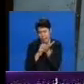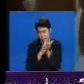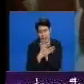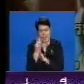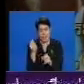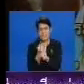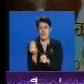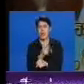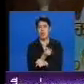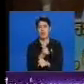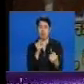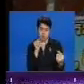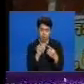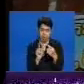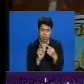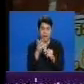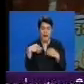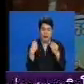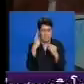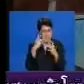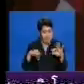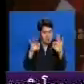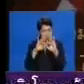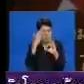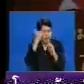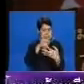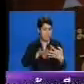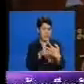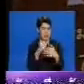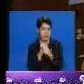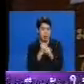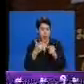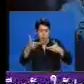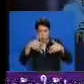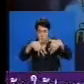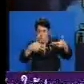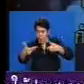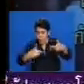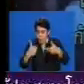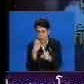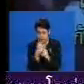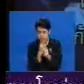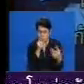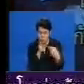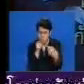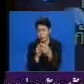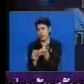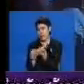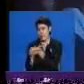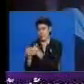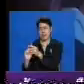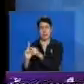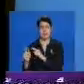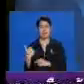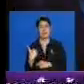วดเร็วโดยเฉพาะอย่างยิ่งให้ความสำคัญในการดำเนินงานต่อข้อร้องเรียนของประชาชนที่ได้แจ้งข้อมูลในระดับต่